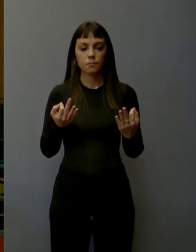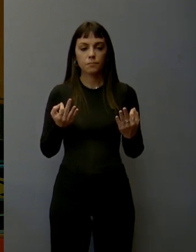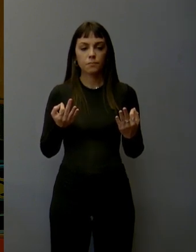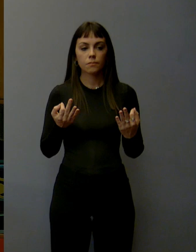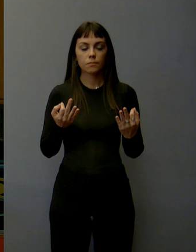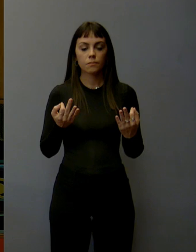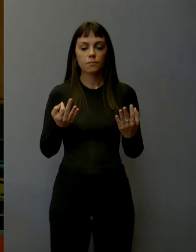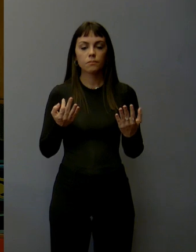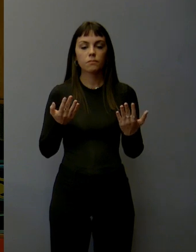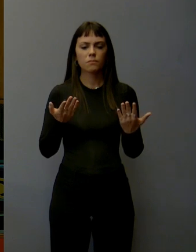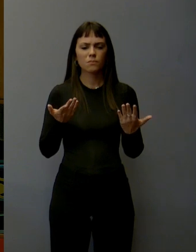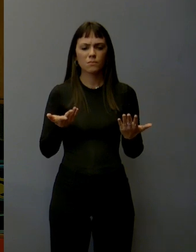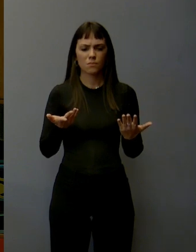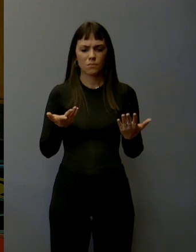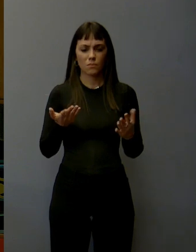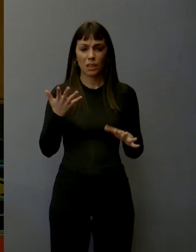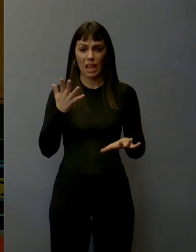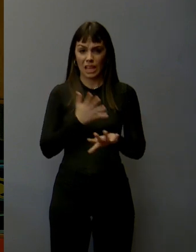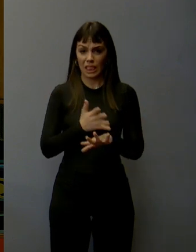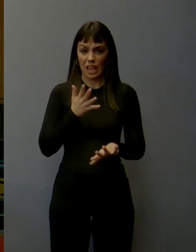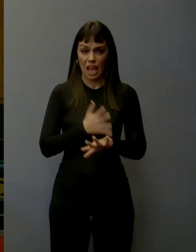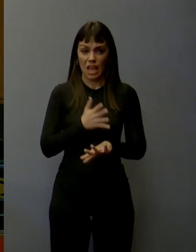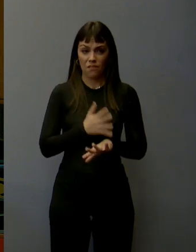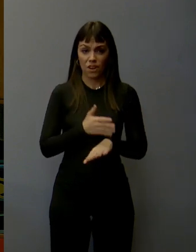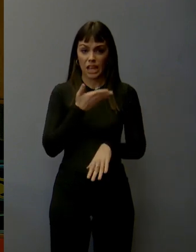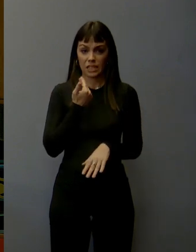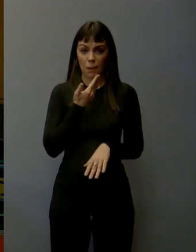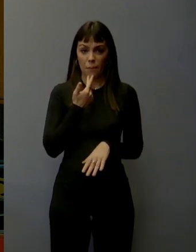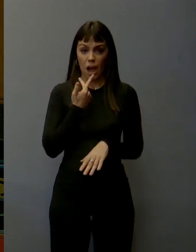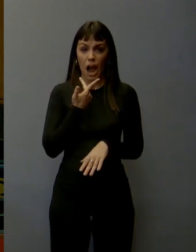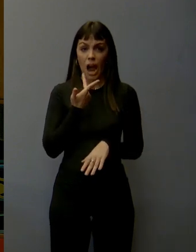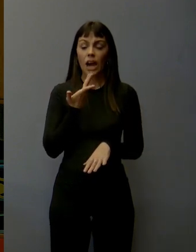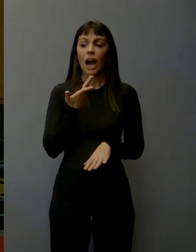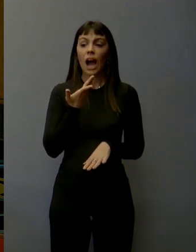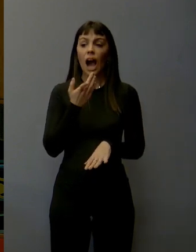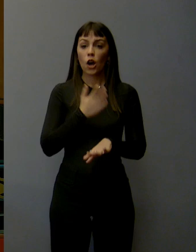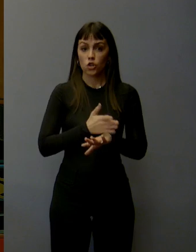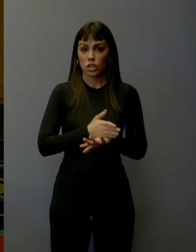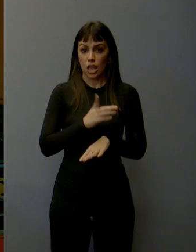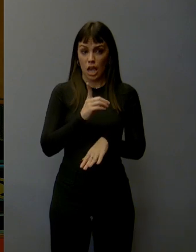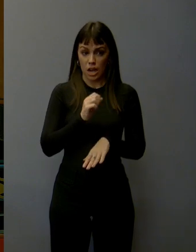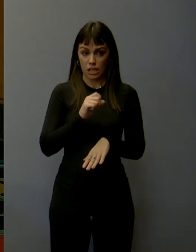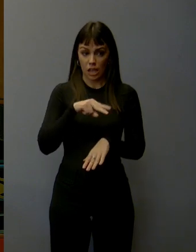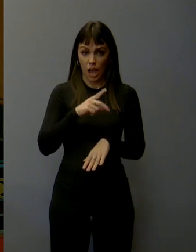Gli rimangono gli interventi gli interventi del consigliere D'Angelo